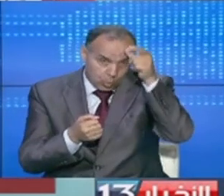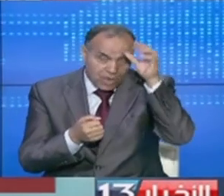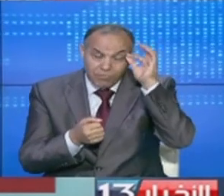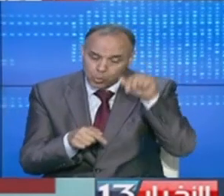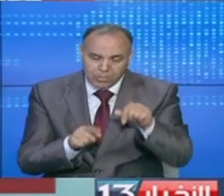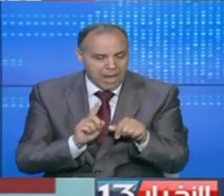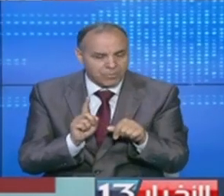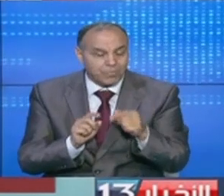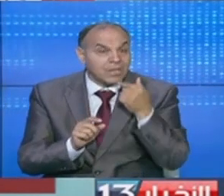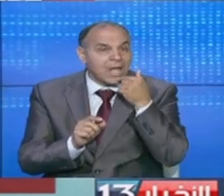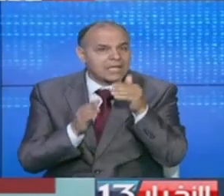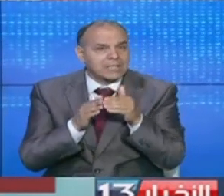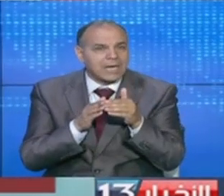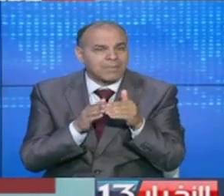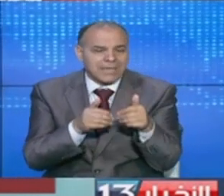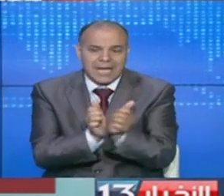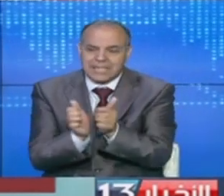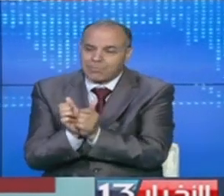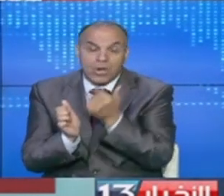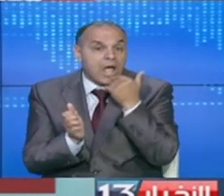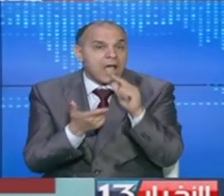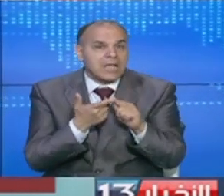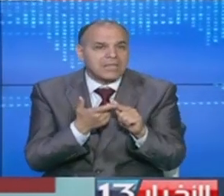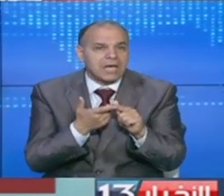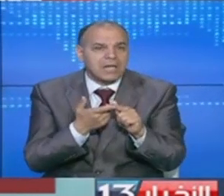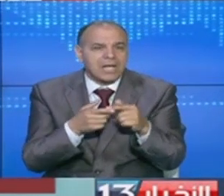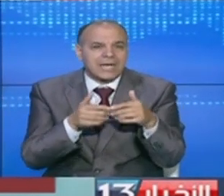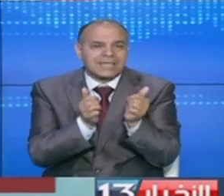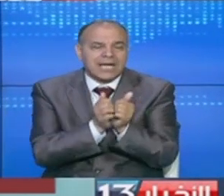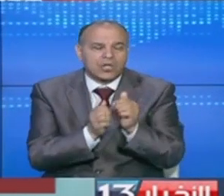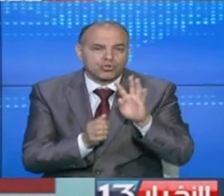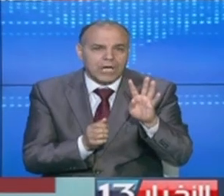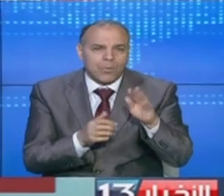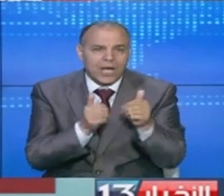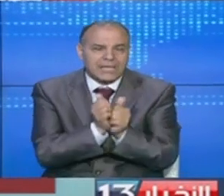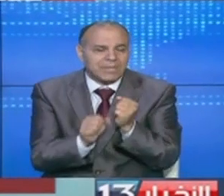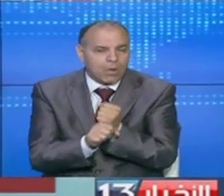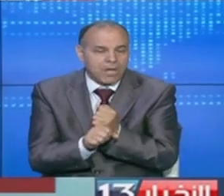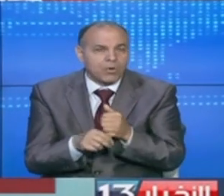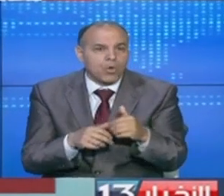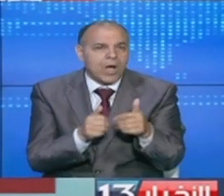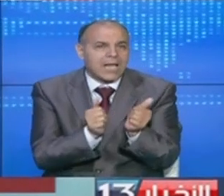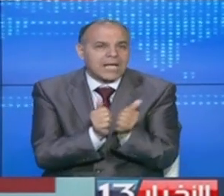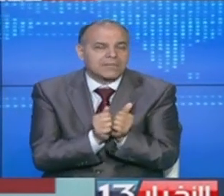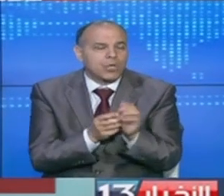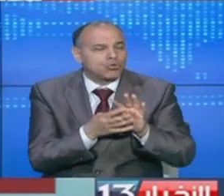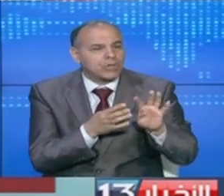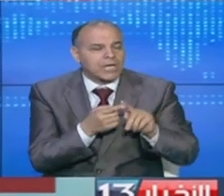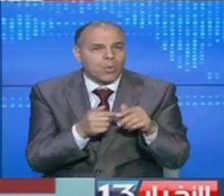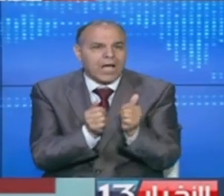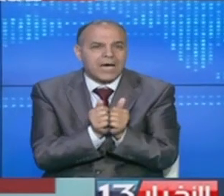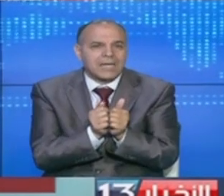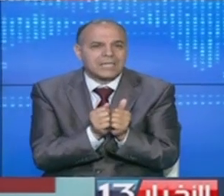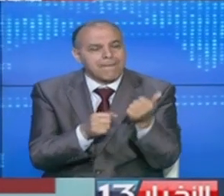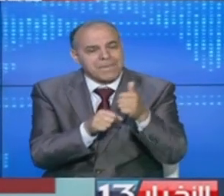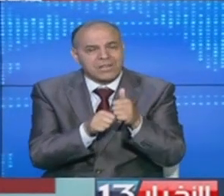المنطقه وطالبت هذه الاحزاب وهي التيار الشعبي وحزب العمال والحزب الاشتراكي وحركه